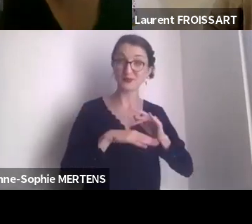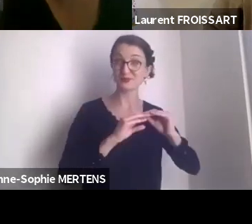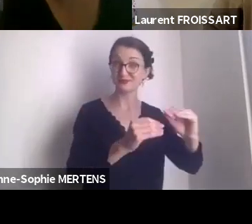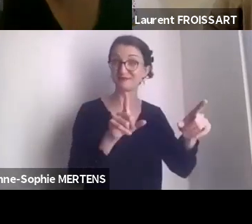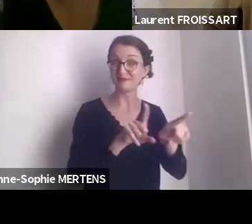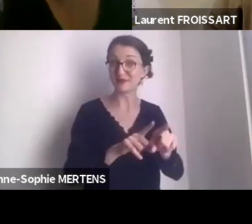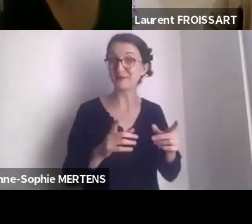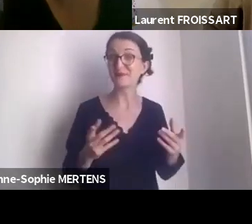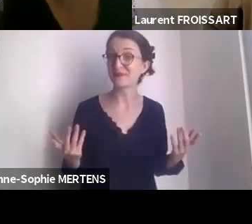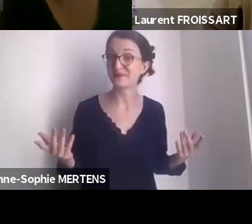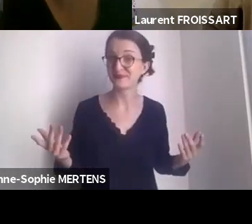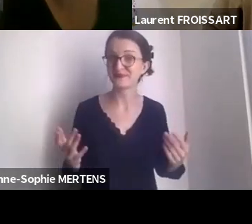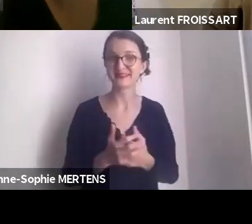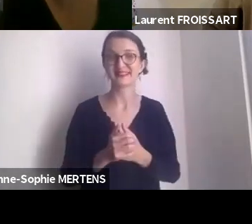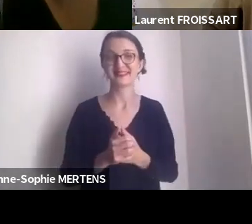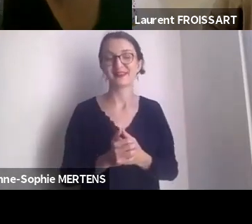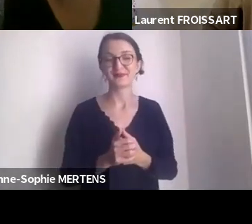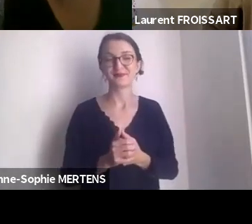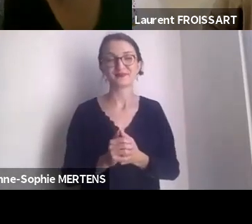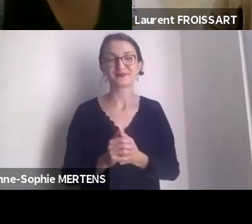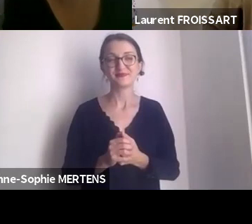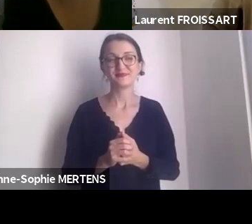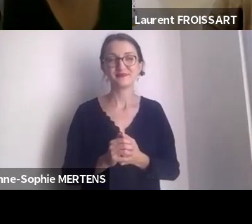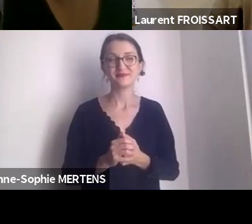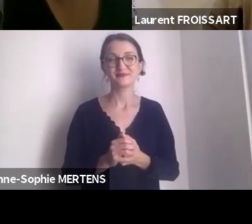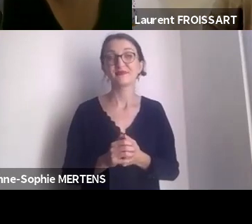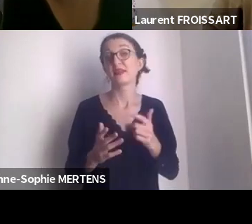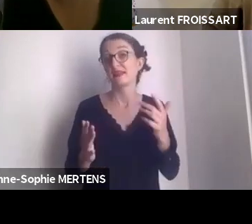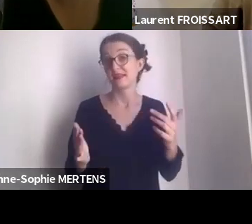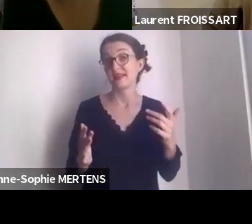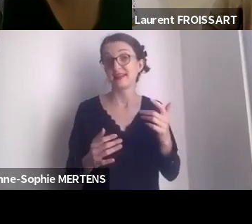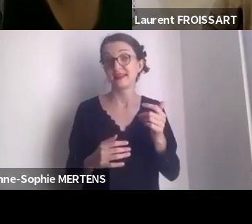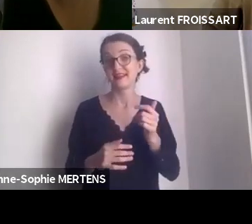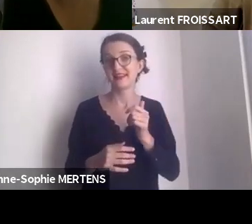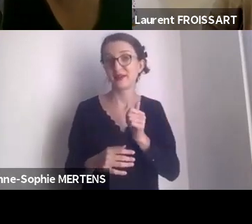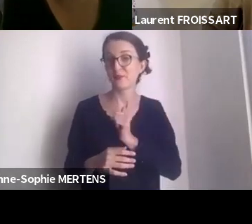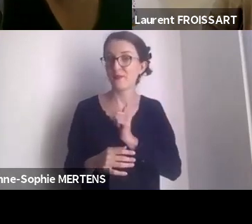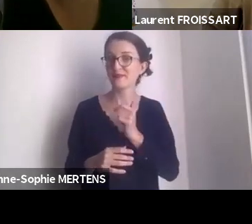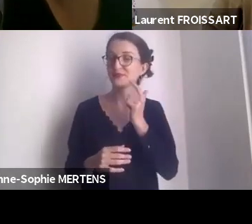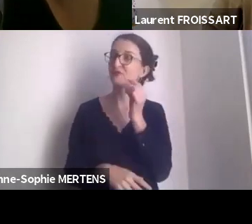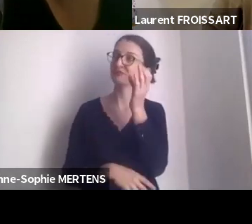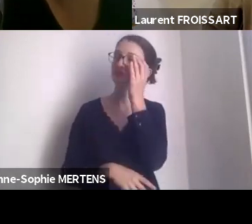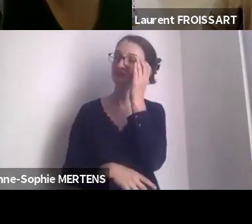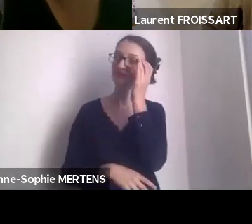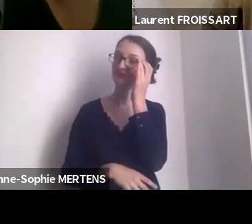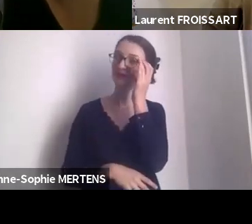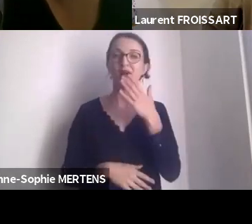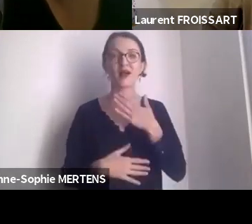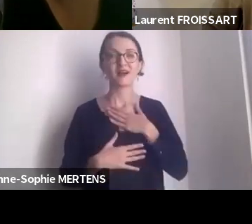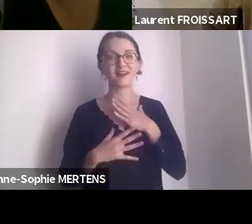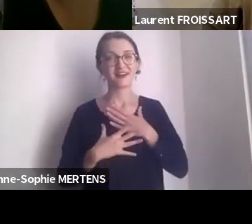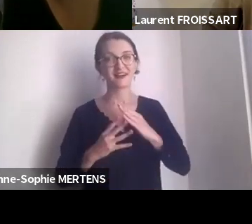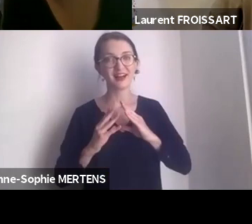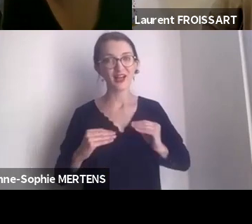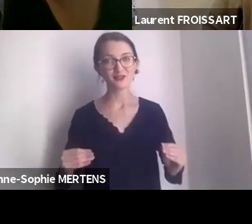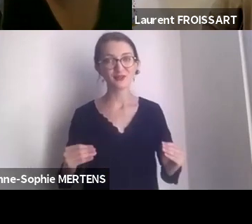exemple. Et qu'en fait, moi personnellement, ce que je ressens, c'est que je me sens rassurée parce que je me dis, je ne suis pas seule à vivre ça. Et j'imagine que tout un